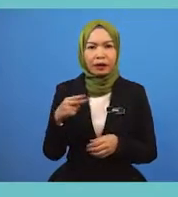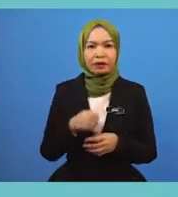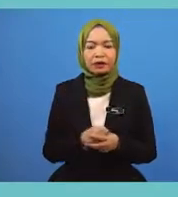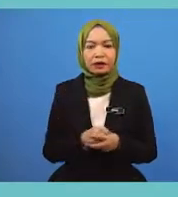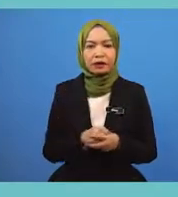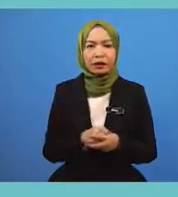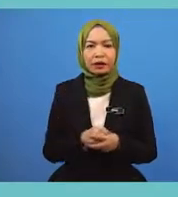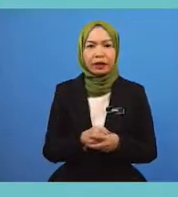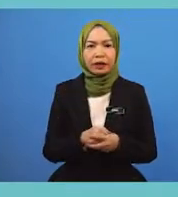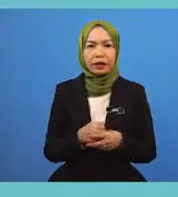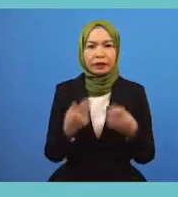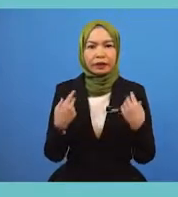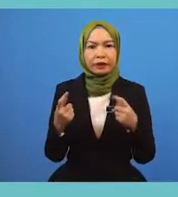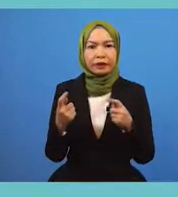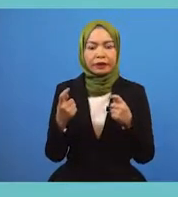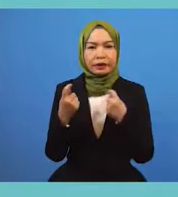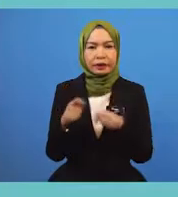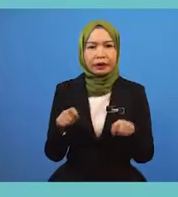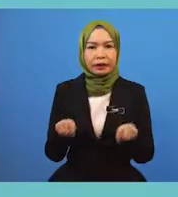kita belajar, ingat tak rumus itu?